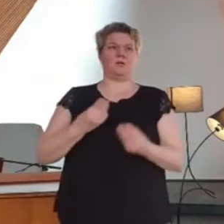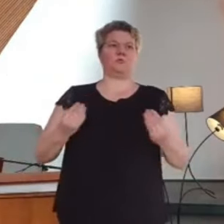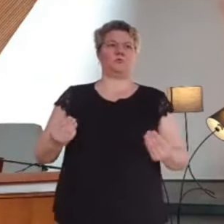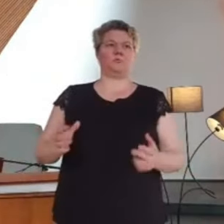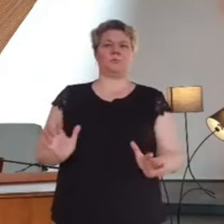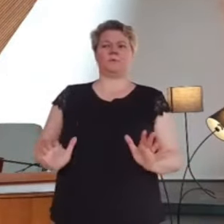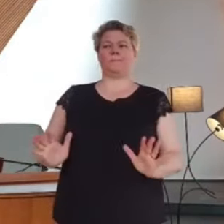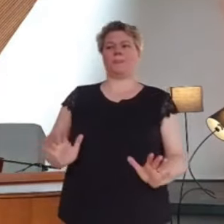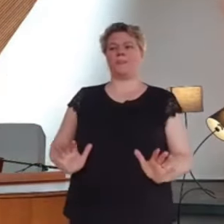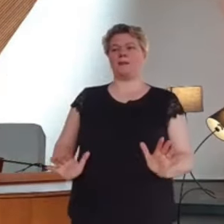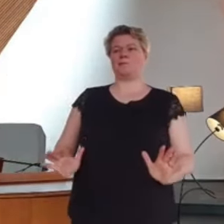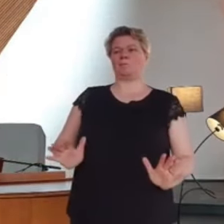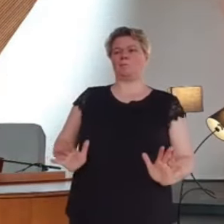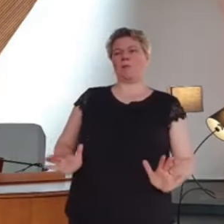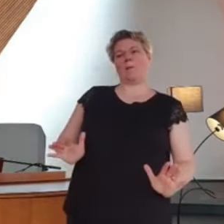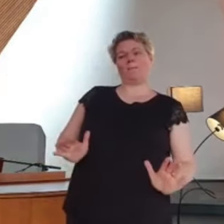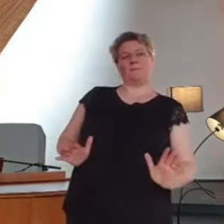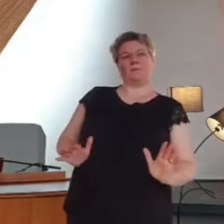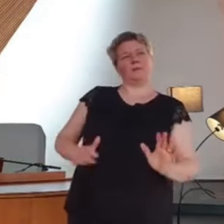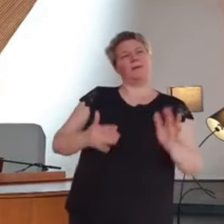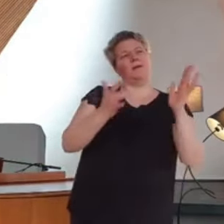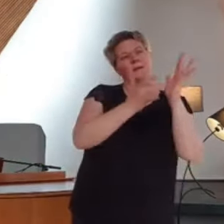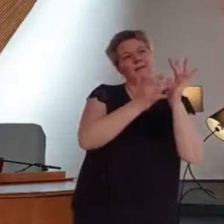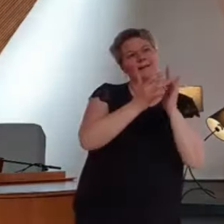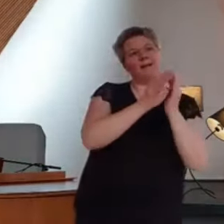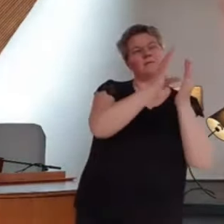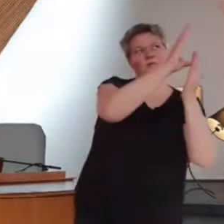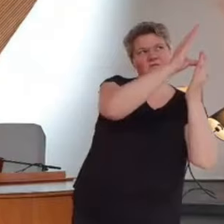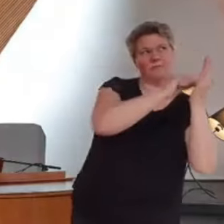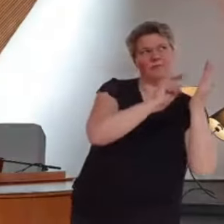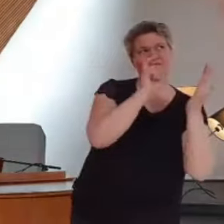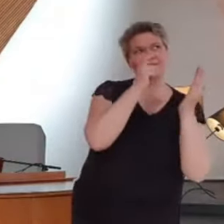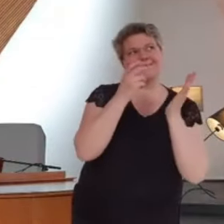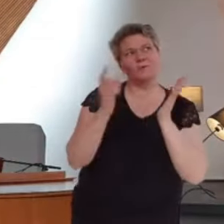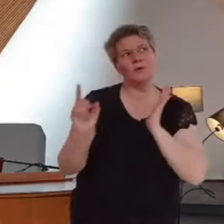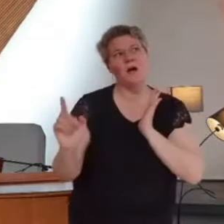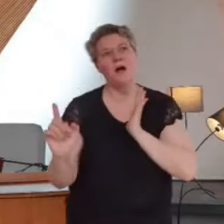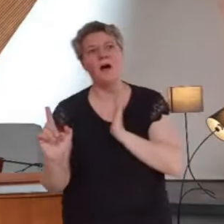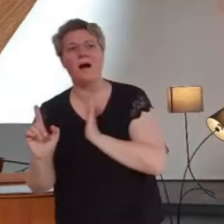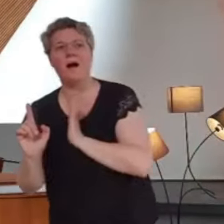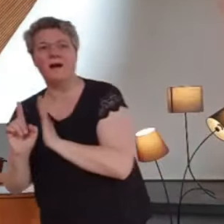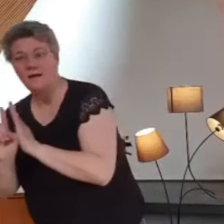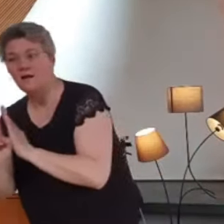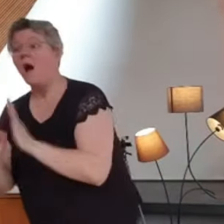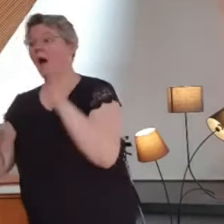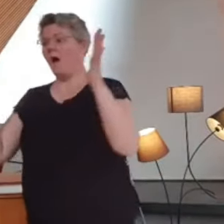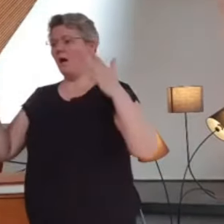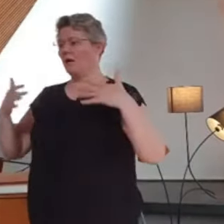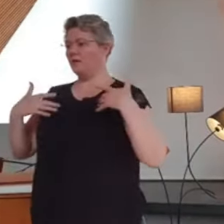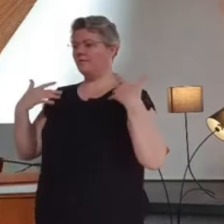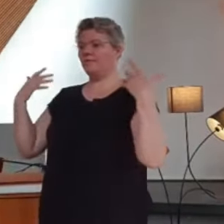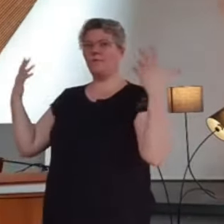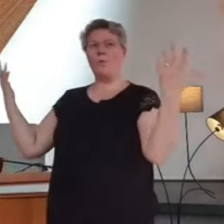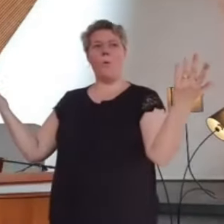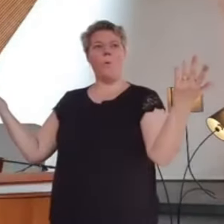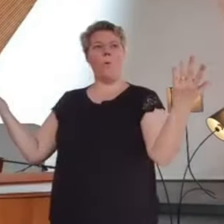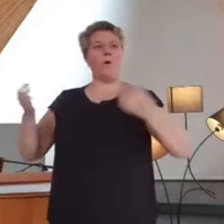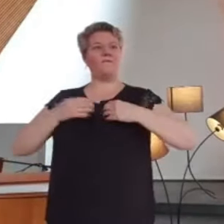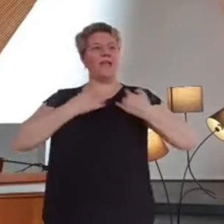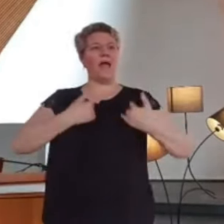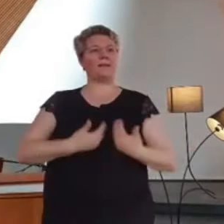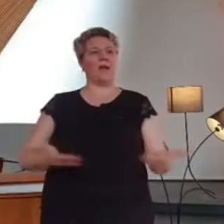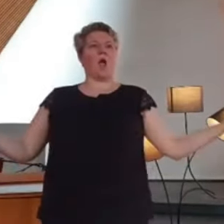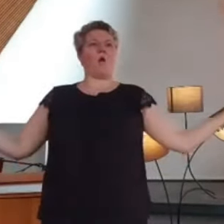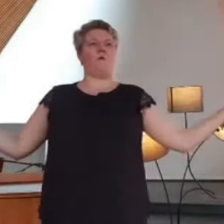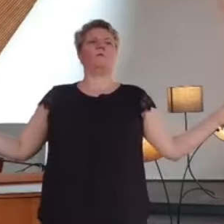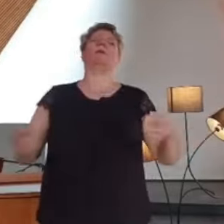die Berührungsängste überwindet, dass man auch dann feststellen kann, welche Freude das bereitet. Und deshalb singen wir das nächste